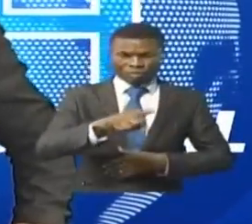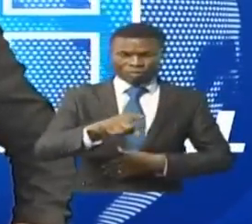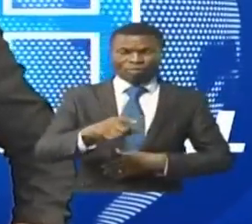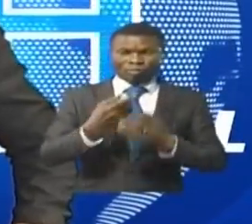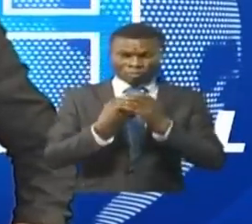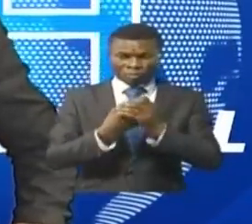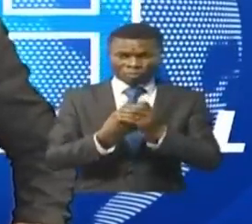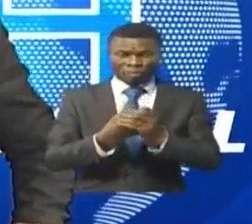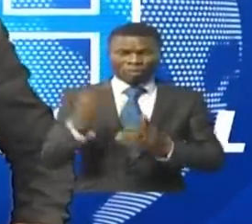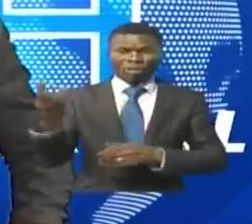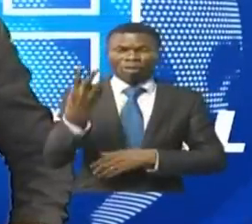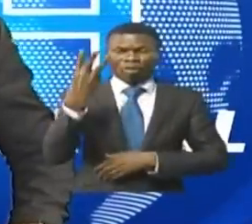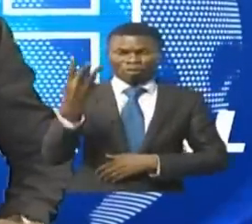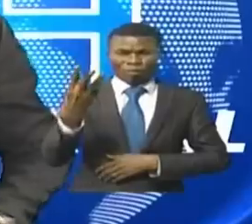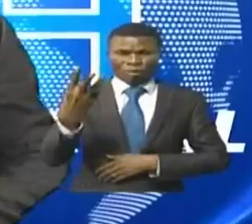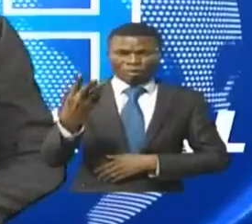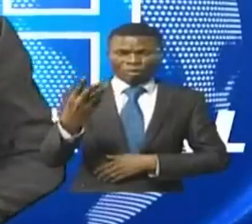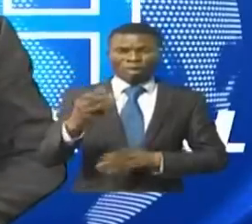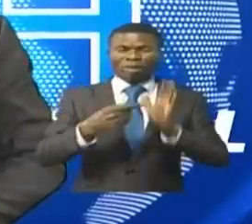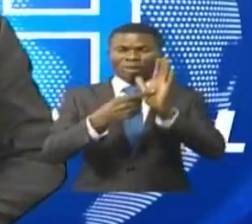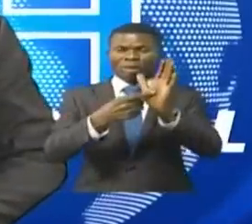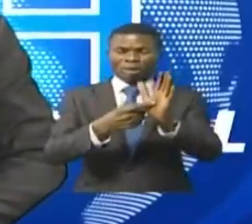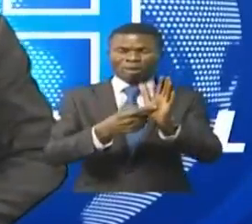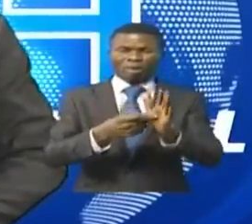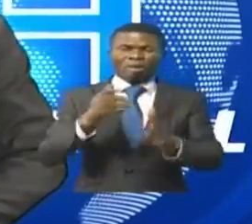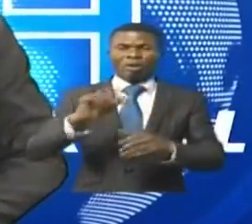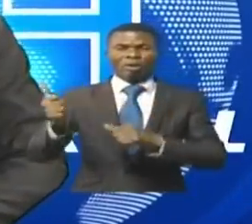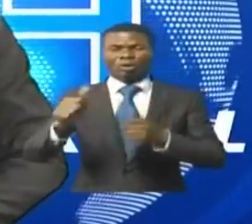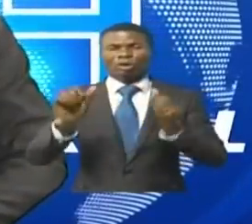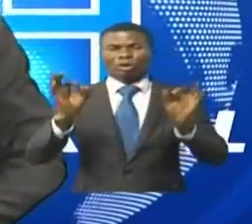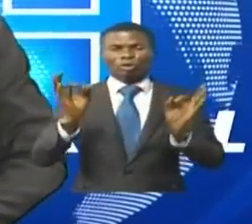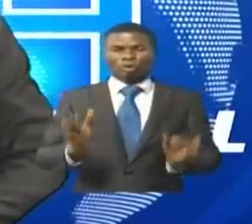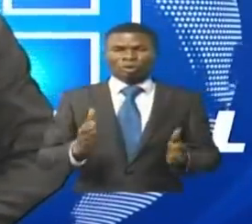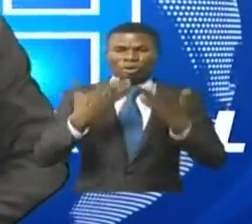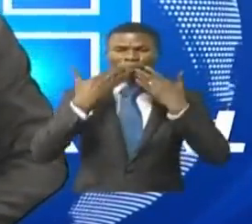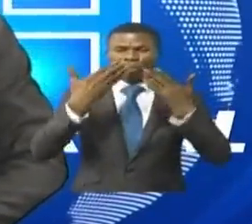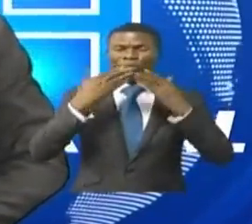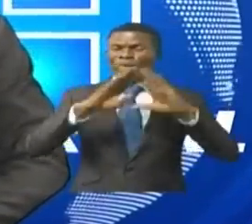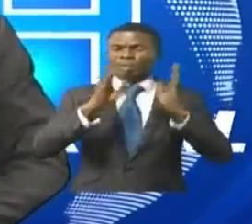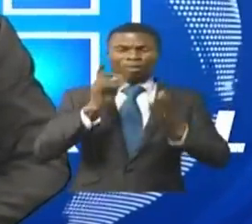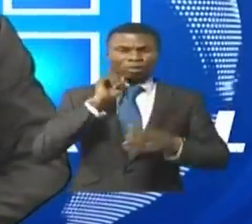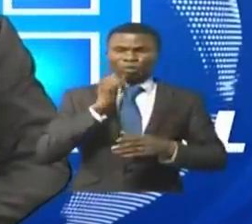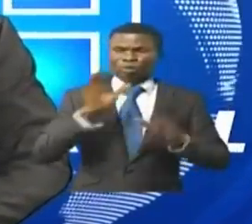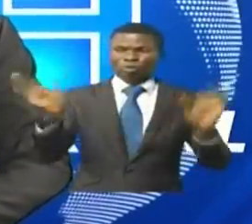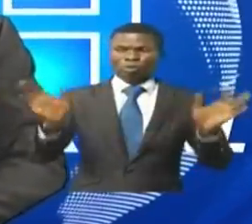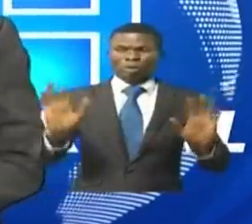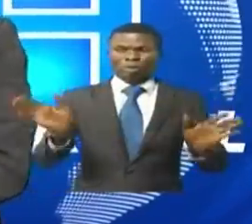l'heure à 23h dans une présentation signée Serge Marlin Matin.